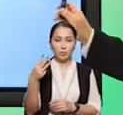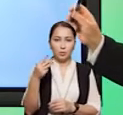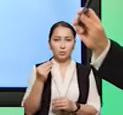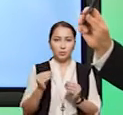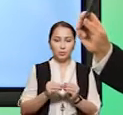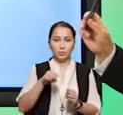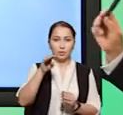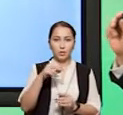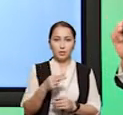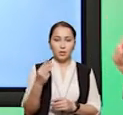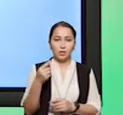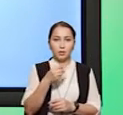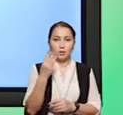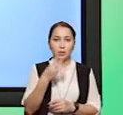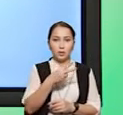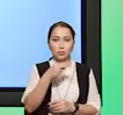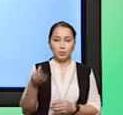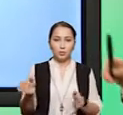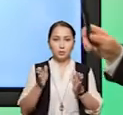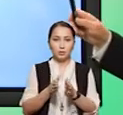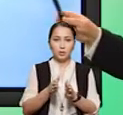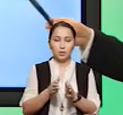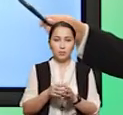10 darajasi 23 qisqarib ketadi.